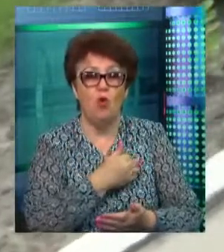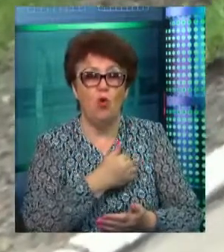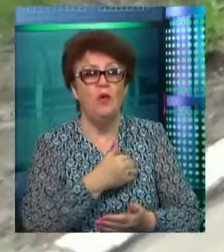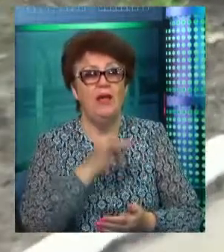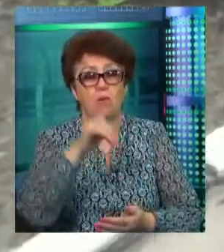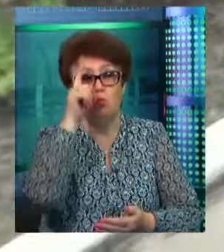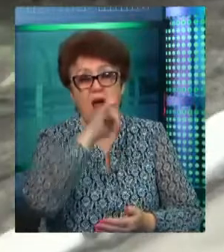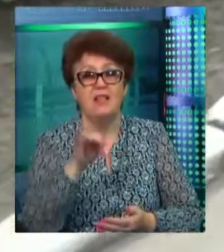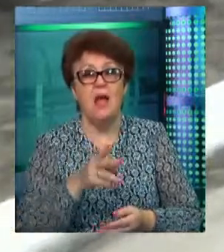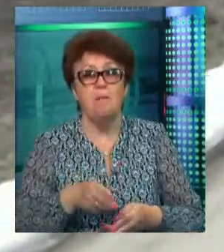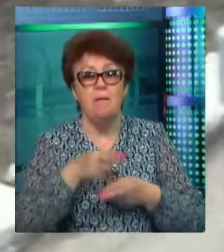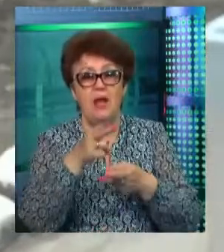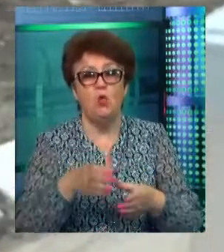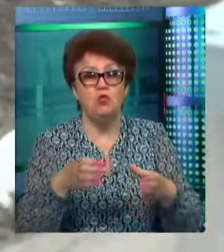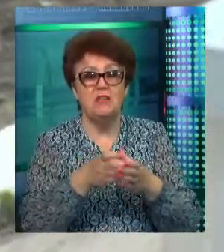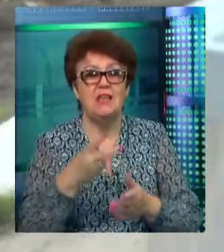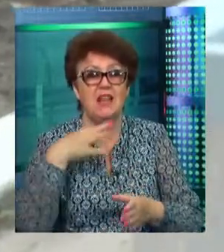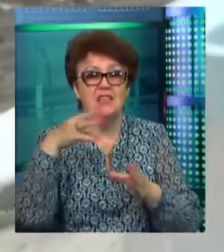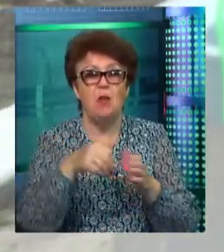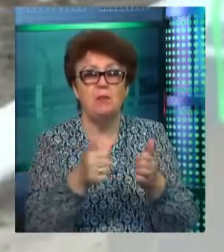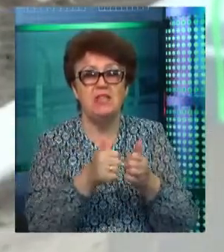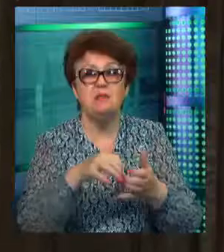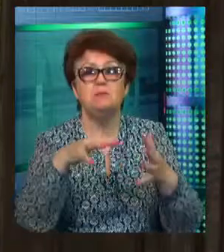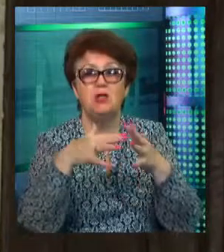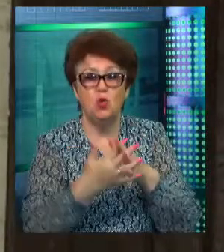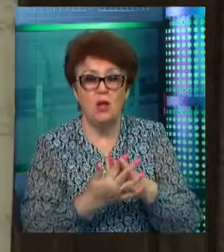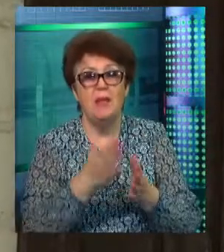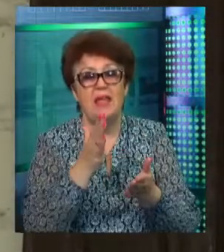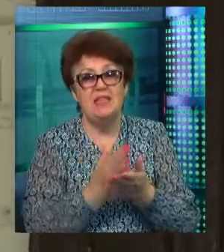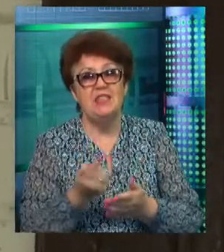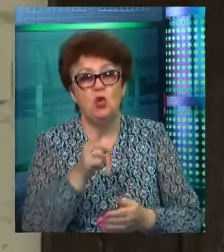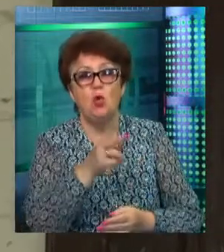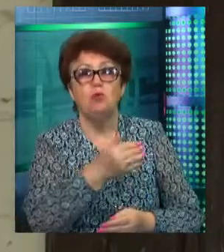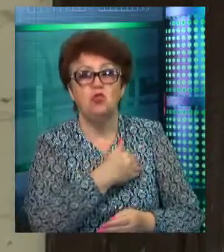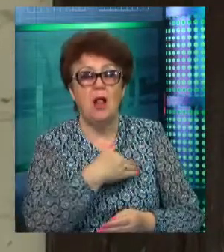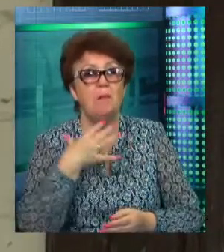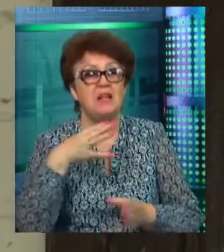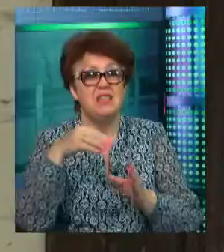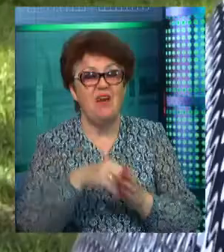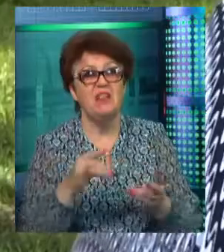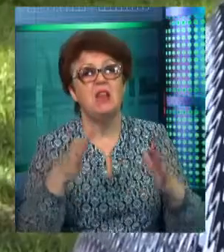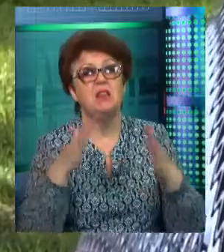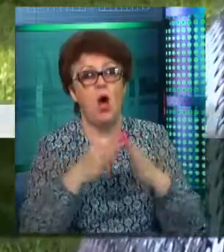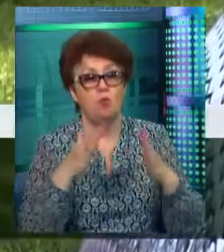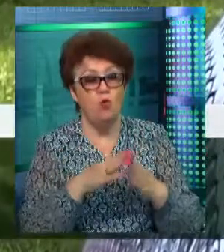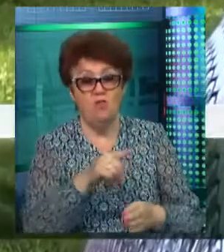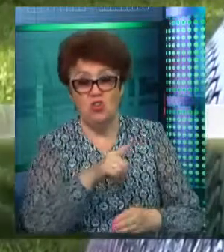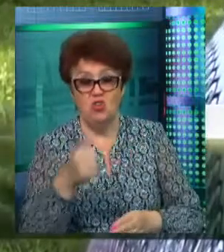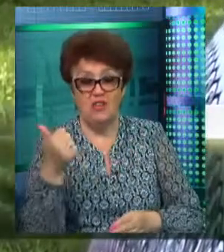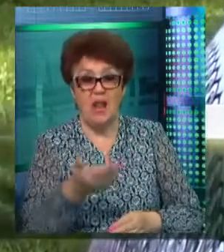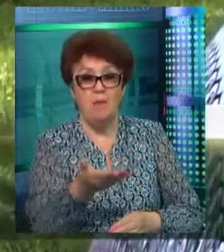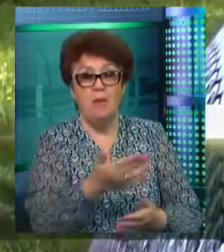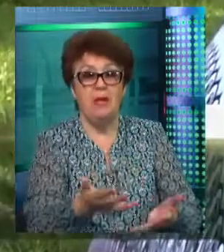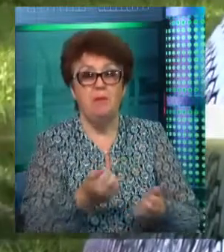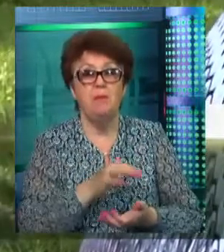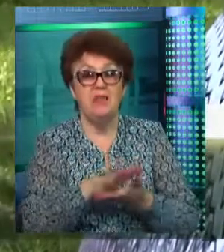популярные мобильные участки для голосования по соседству с поселком есть и те кто пожелал проголосовать на дому в течение недели мы принимаем